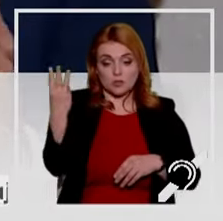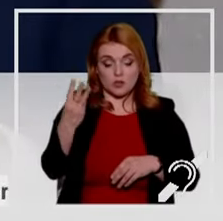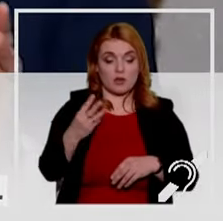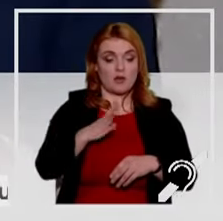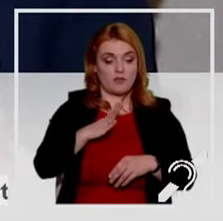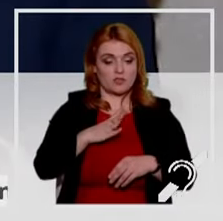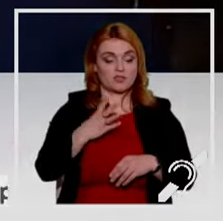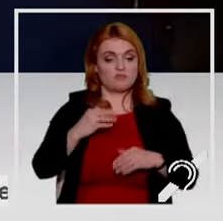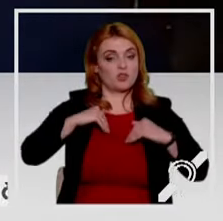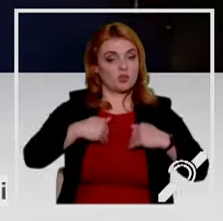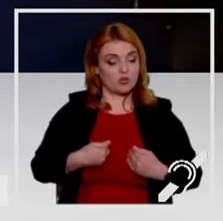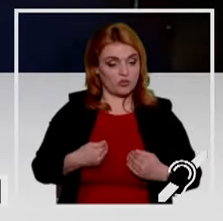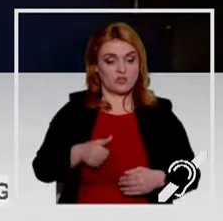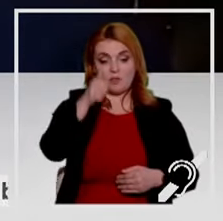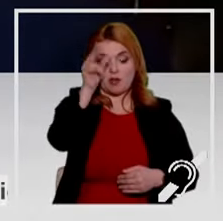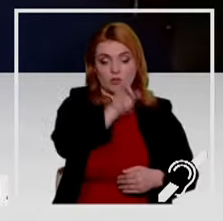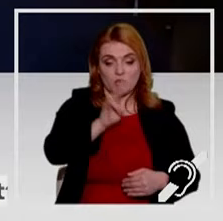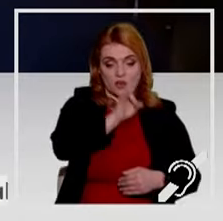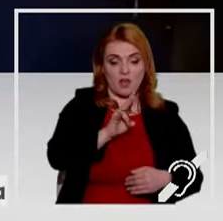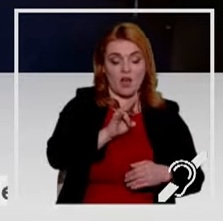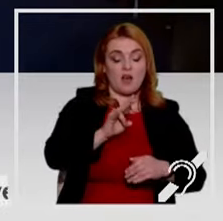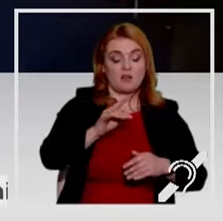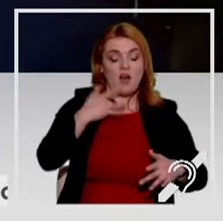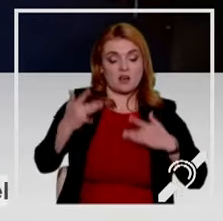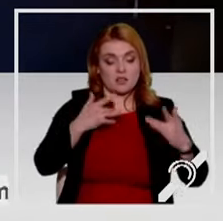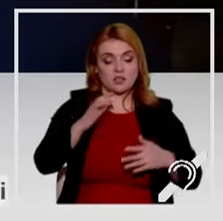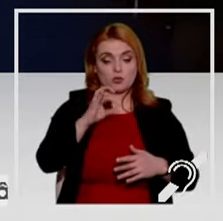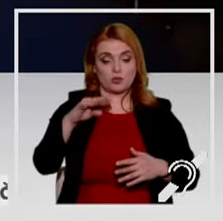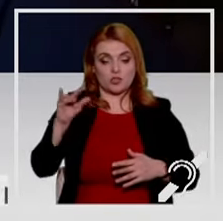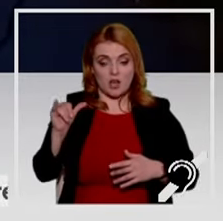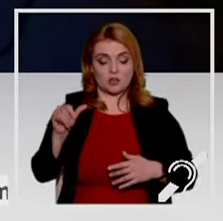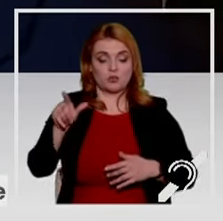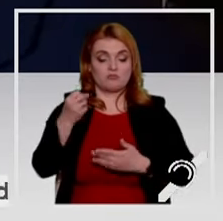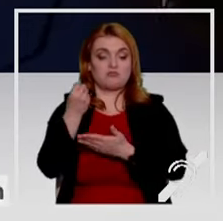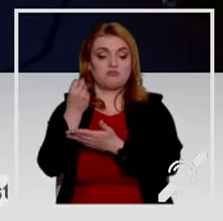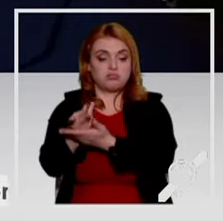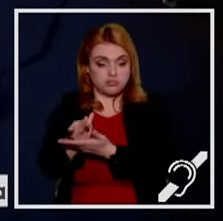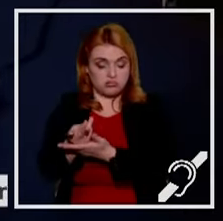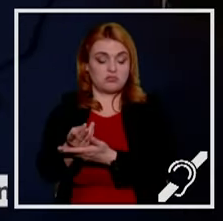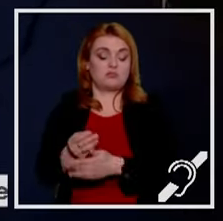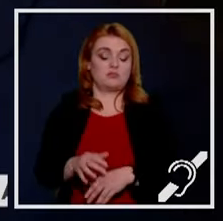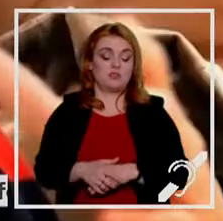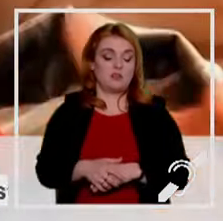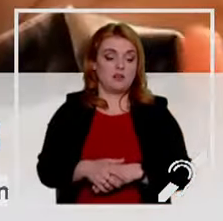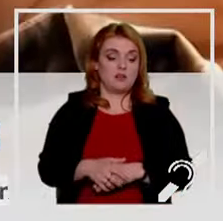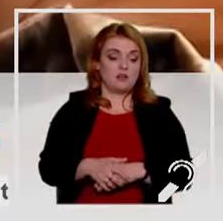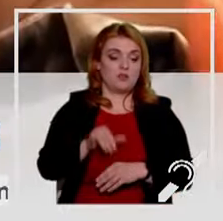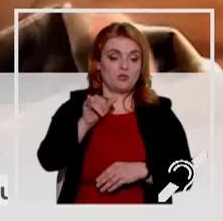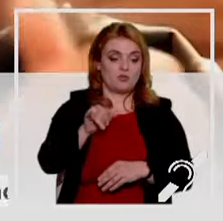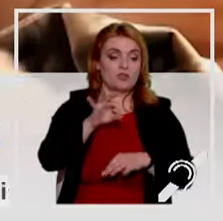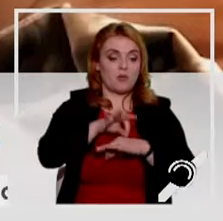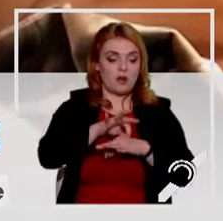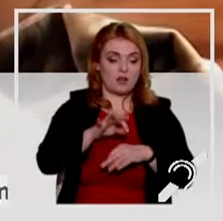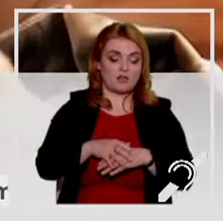avut și file mai triste. În luna noiembrie, cântărețul Ion Surucianu a fost internat în stare extrem de gravă la spital cu pneumonie.